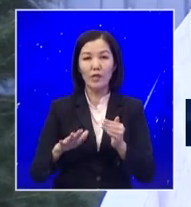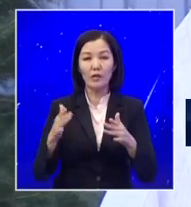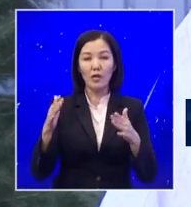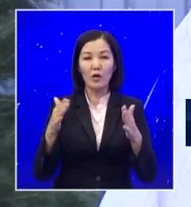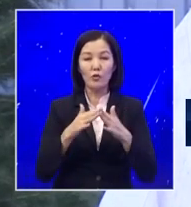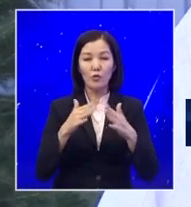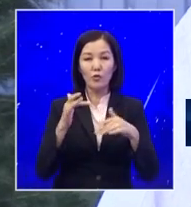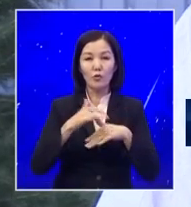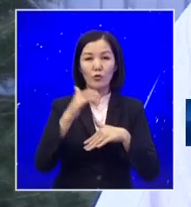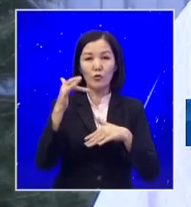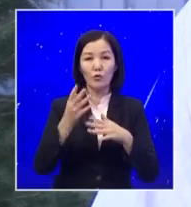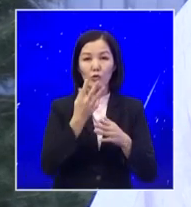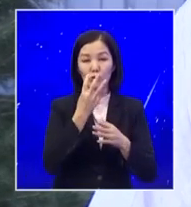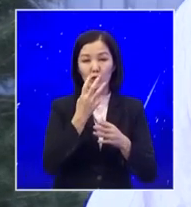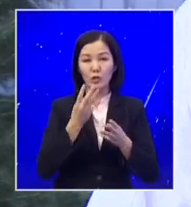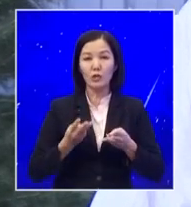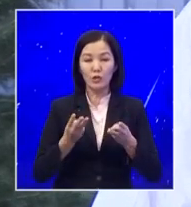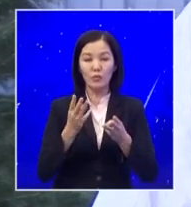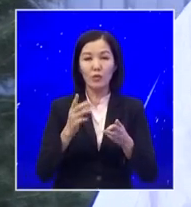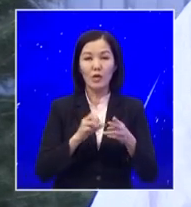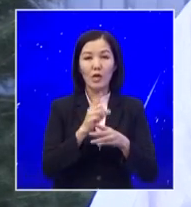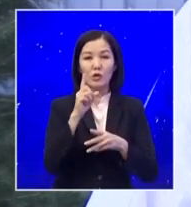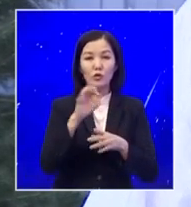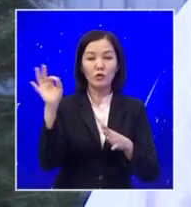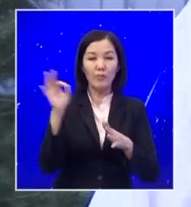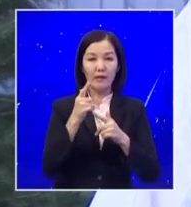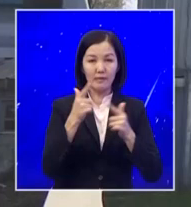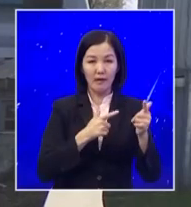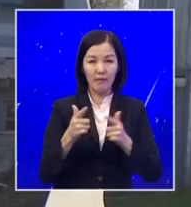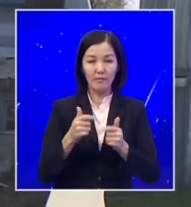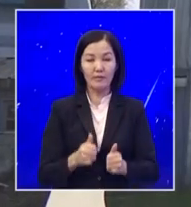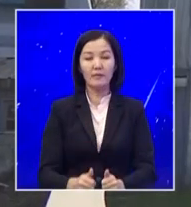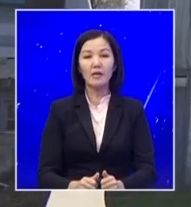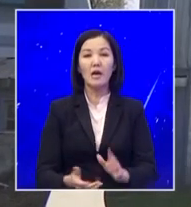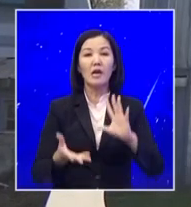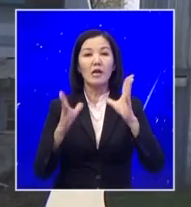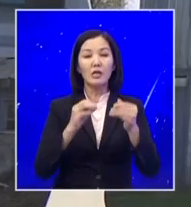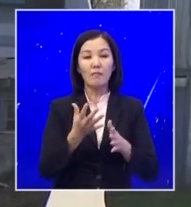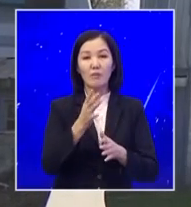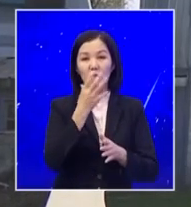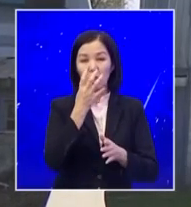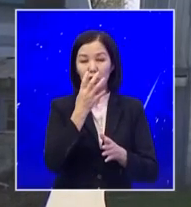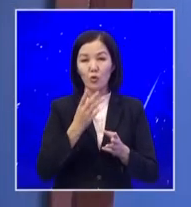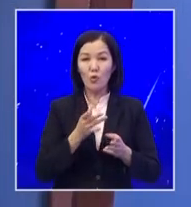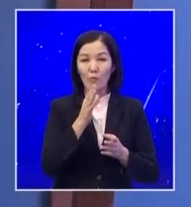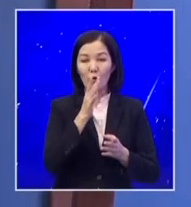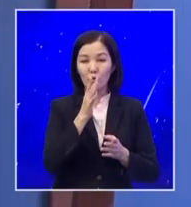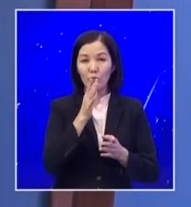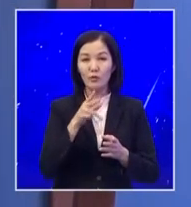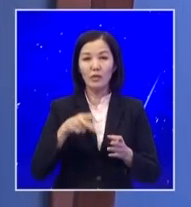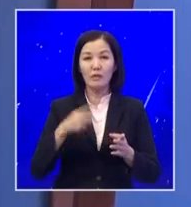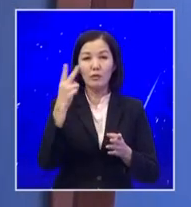үйлерді жылытады. Біз маусымға толыққанды, яғни 100% дайынбыз. Жалпы жылыту маусымы үшін 2020